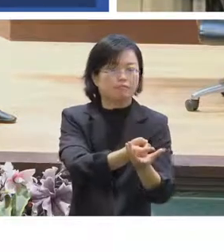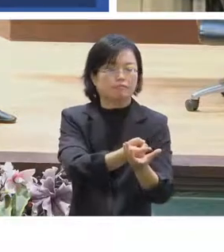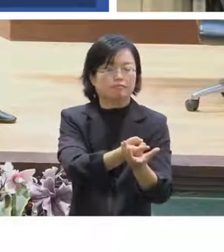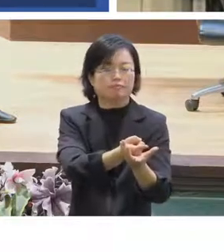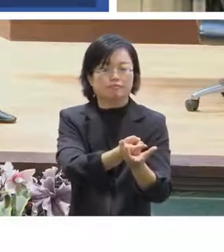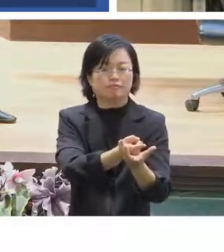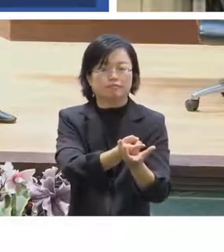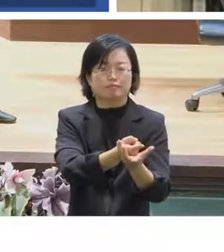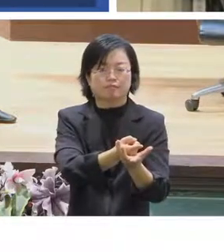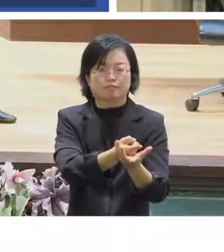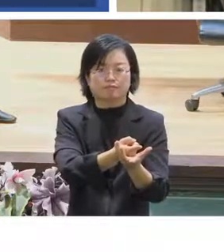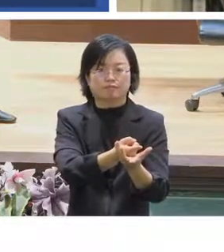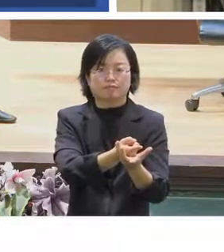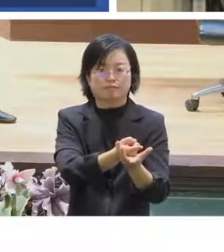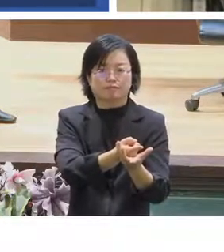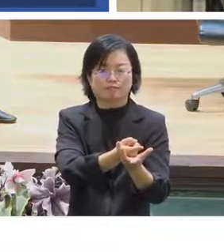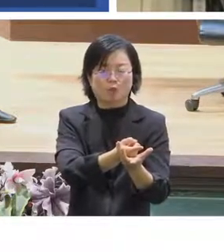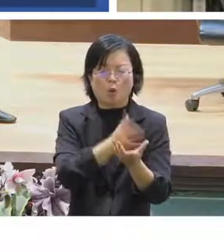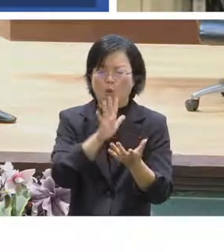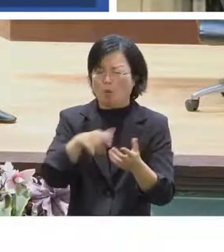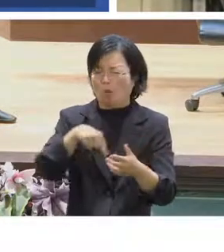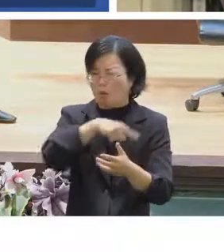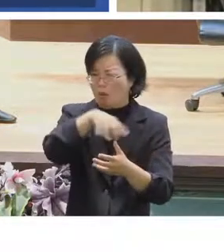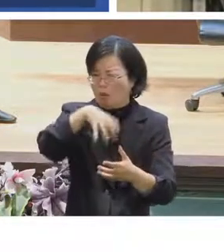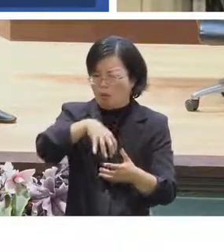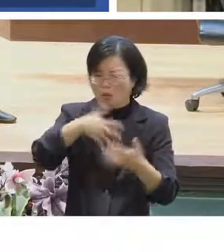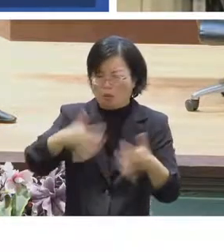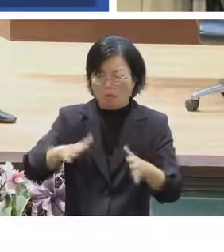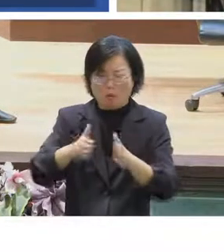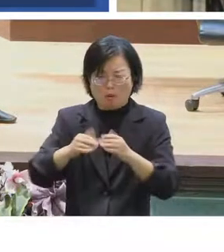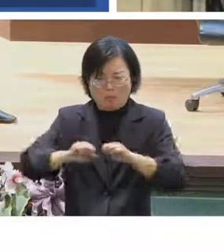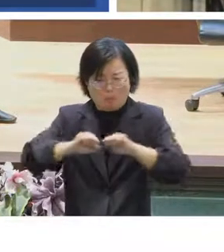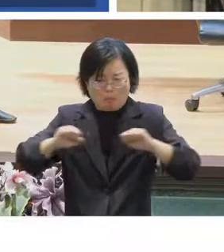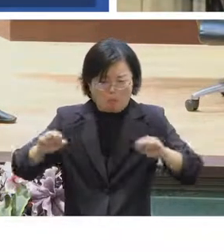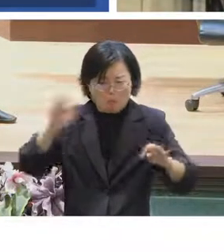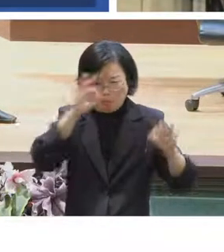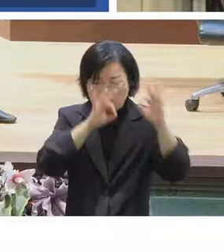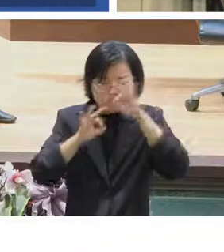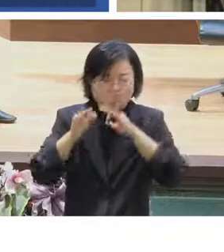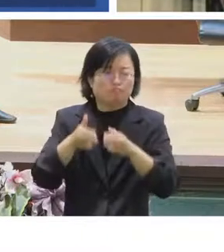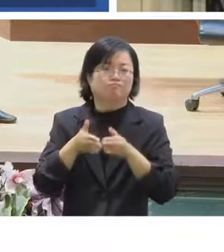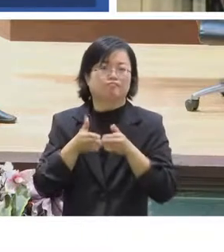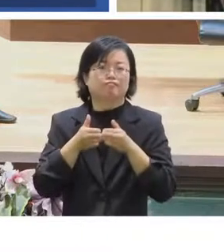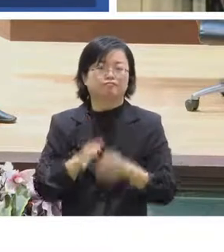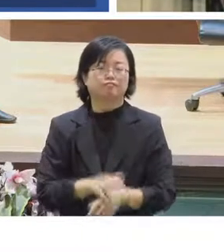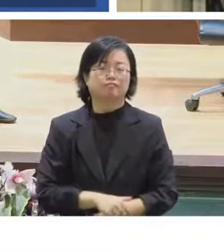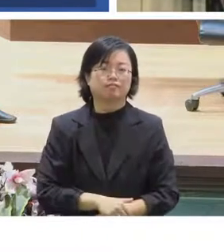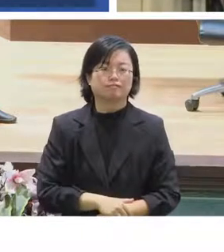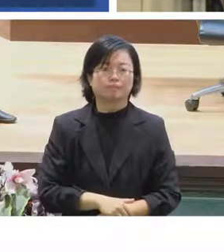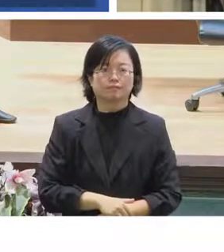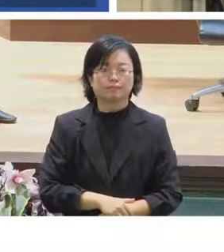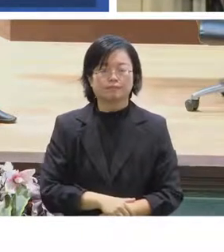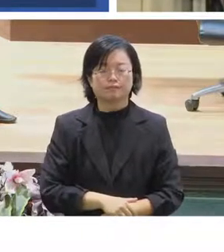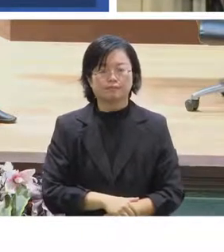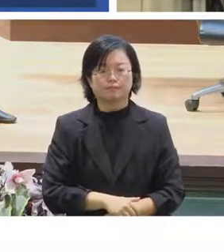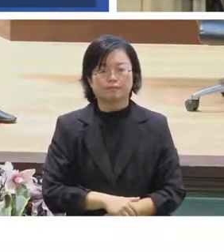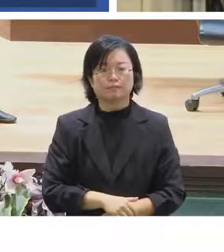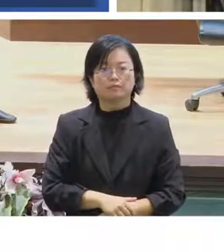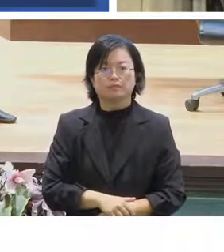有很多东西是我们需要去探索的。其实它有很多的层面去包括